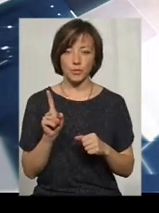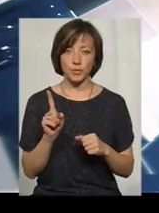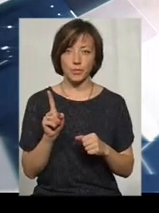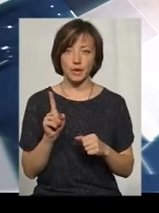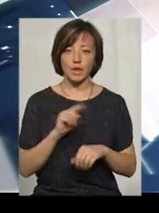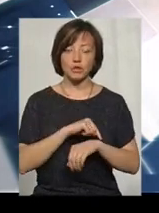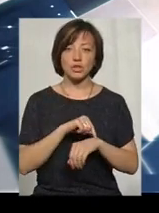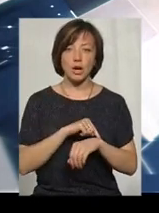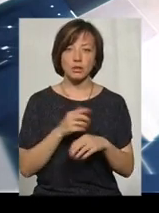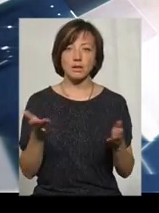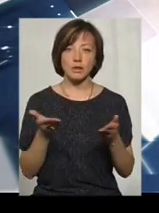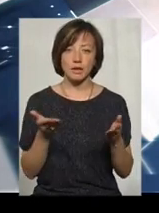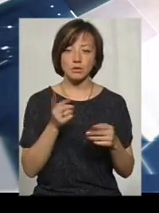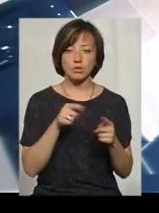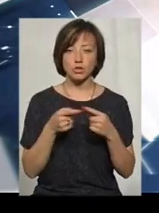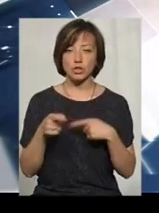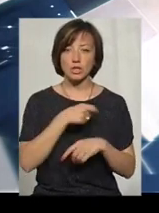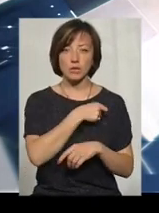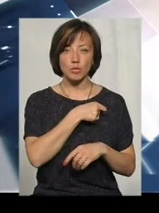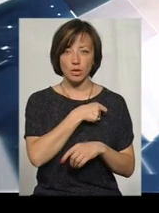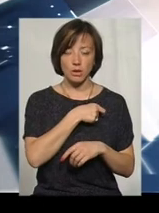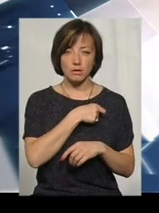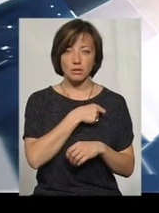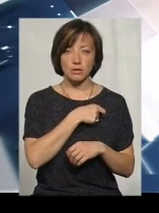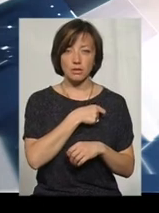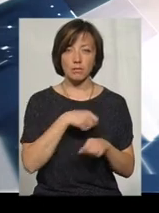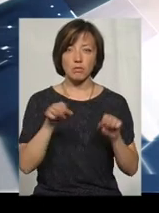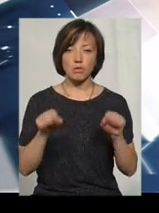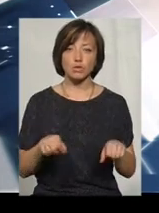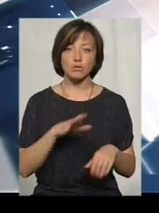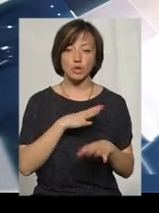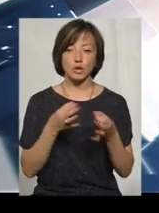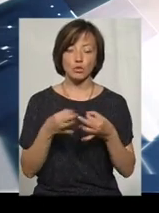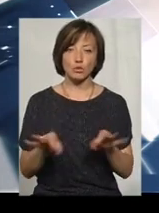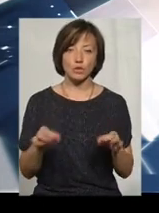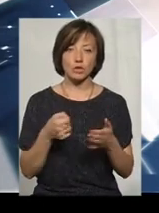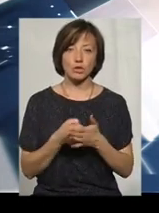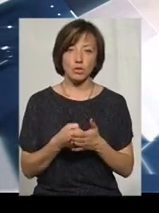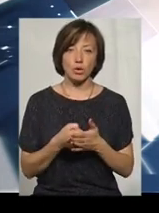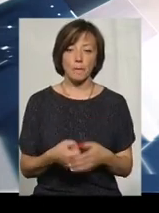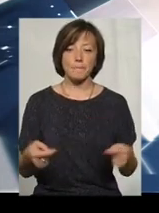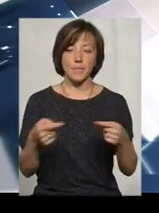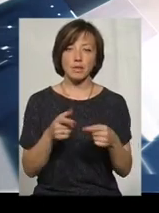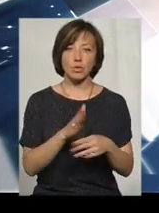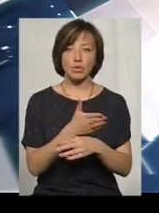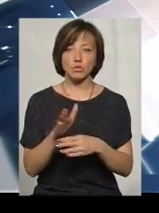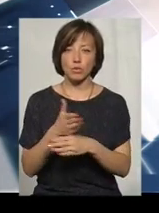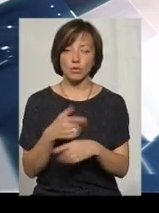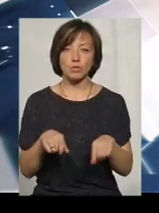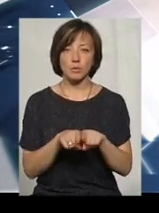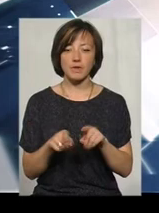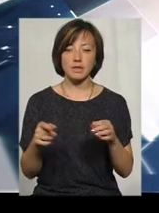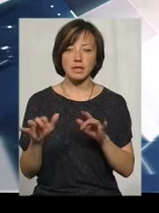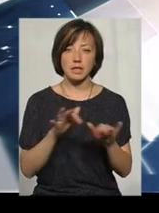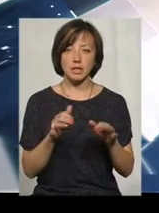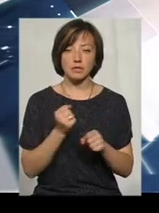з часом десь той чи інший депутат може бути допущений там до певного розподілу і може такі певні дії